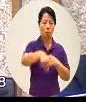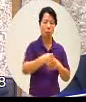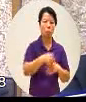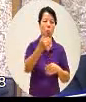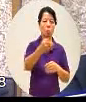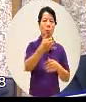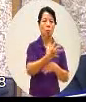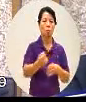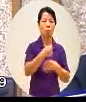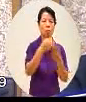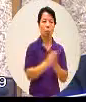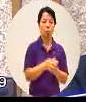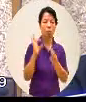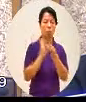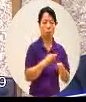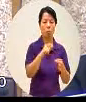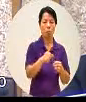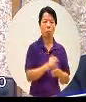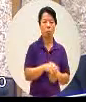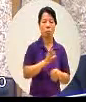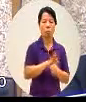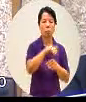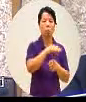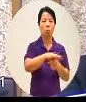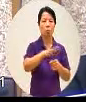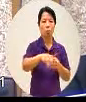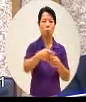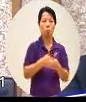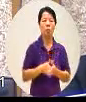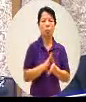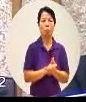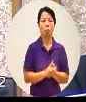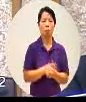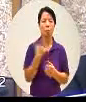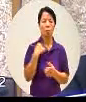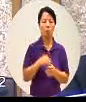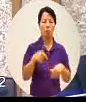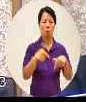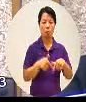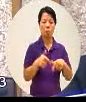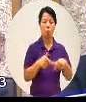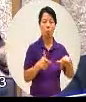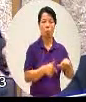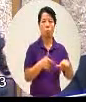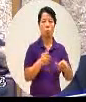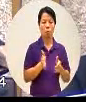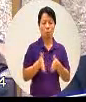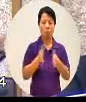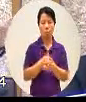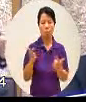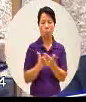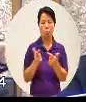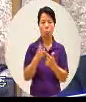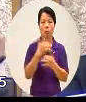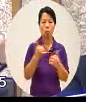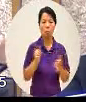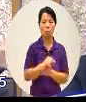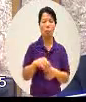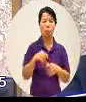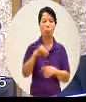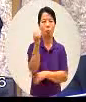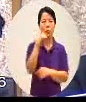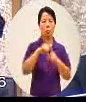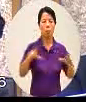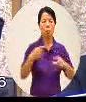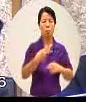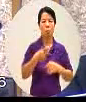始会继续再做一个刨铺。啊，至于说这一个西向的部分，让它配合我们的这一个义大二路，义大二路